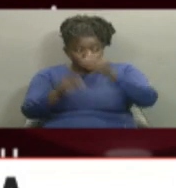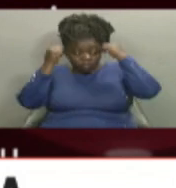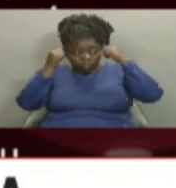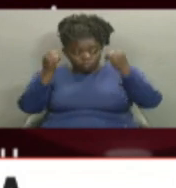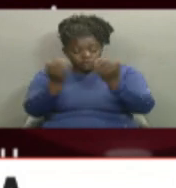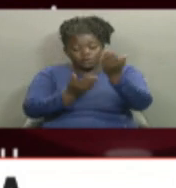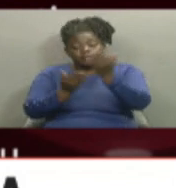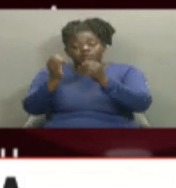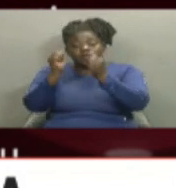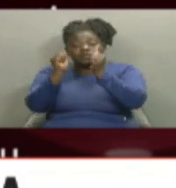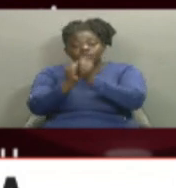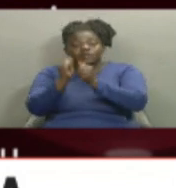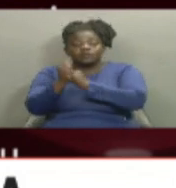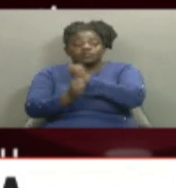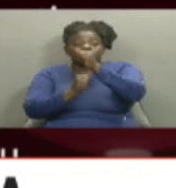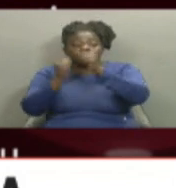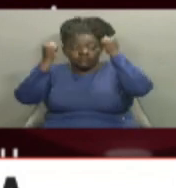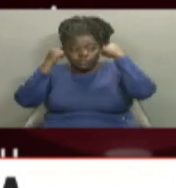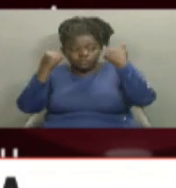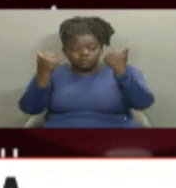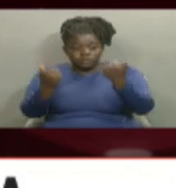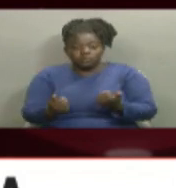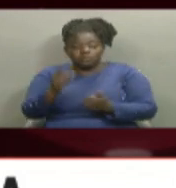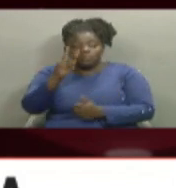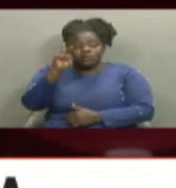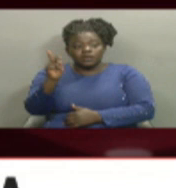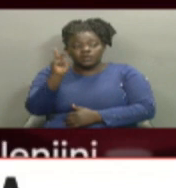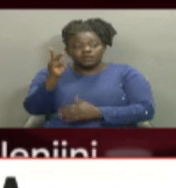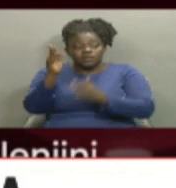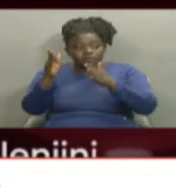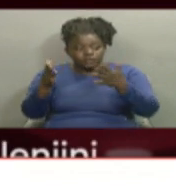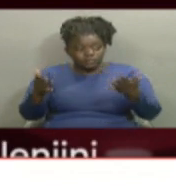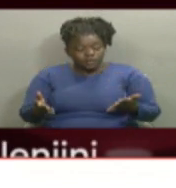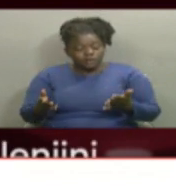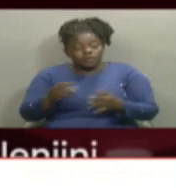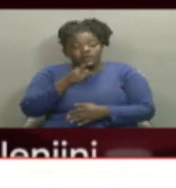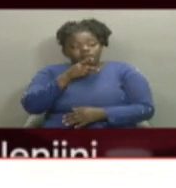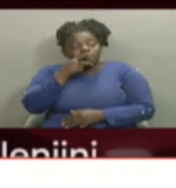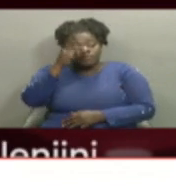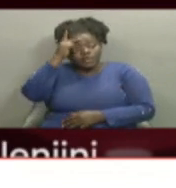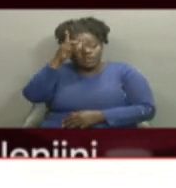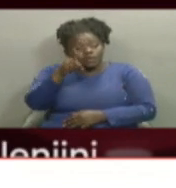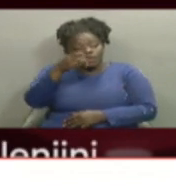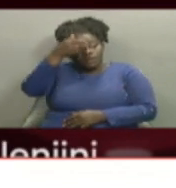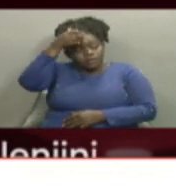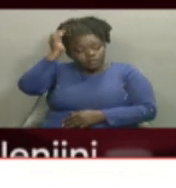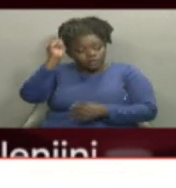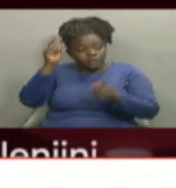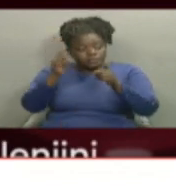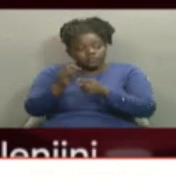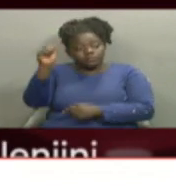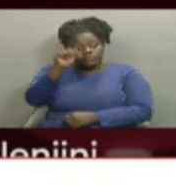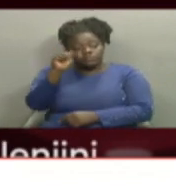wedeza miaka kumi. Ngaline President ya liku Uhuru Kenyatta. Mbasa Deva Danielo. Cheruliyoti Nesala.